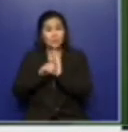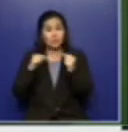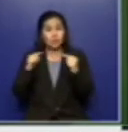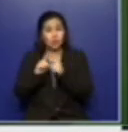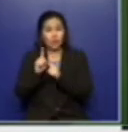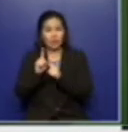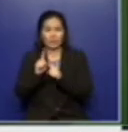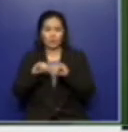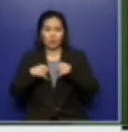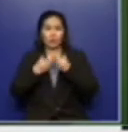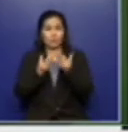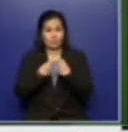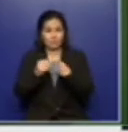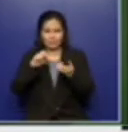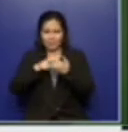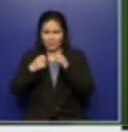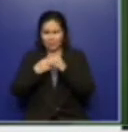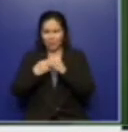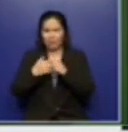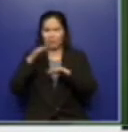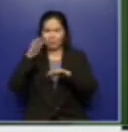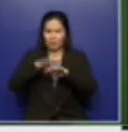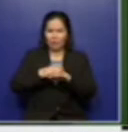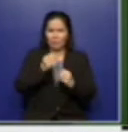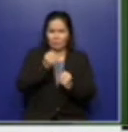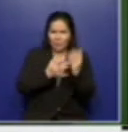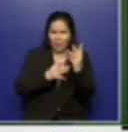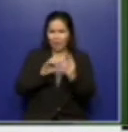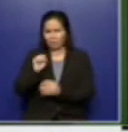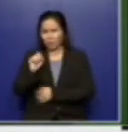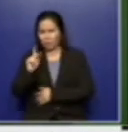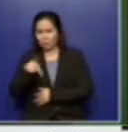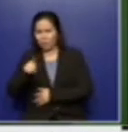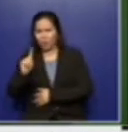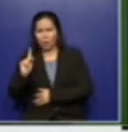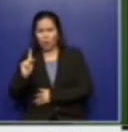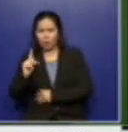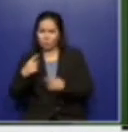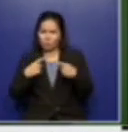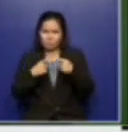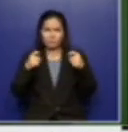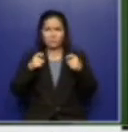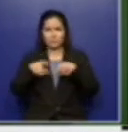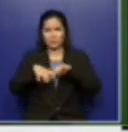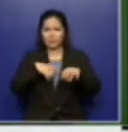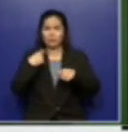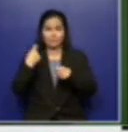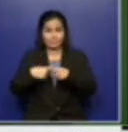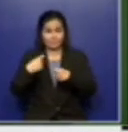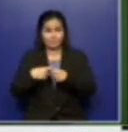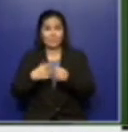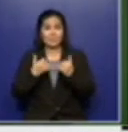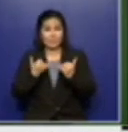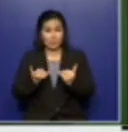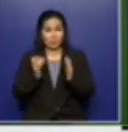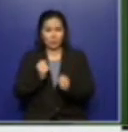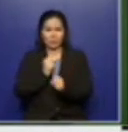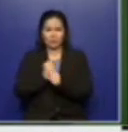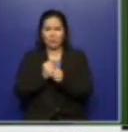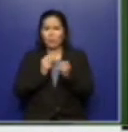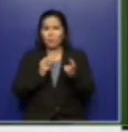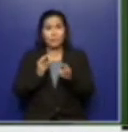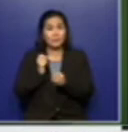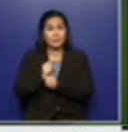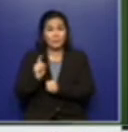าทับซ้อนกันปัญหาป่ากับปัญหาสปก.ไม่สามารถดำเนินการได้เจ้าหน้าที่ผู้ปฏิบัติงานทำอย่างไร